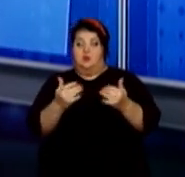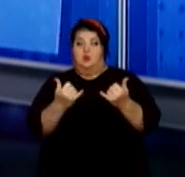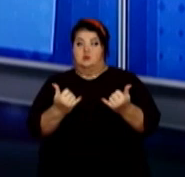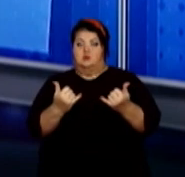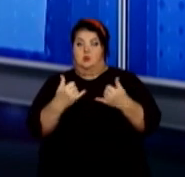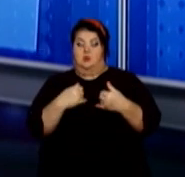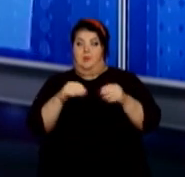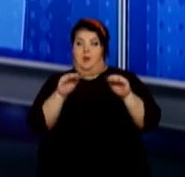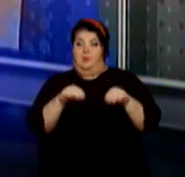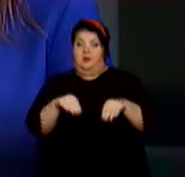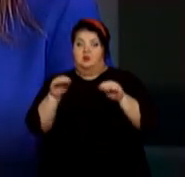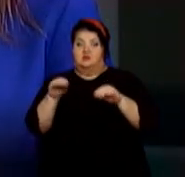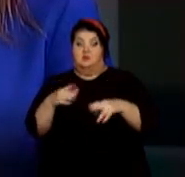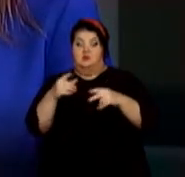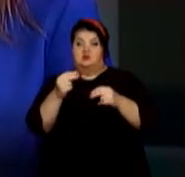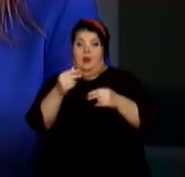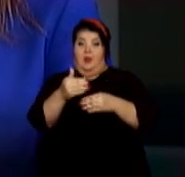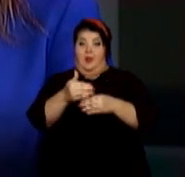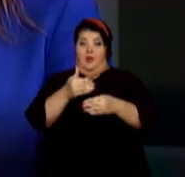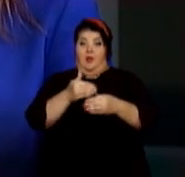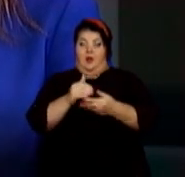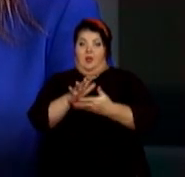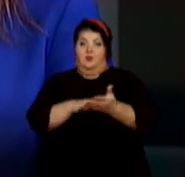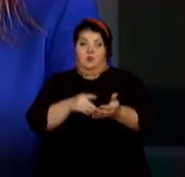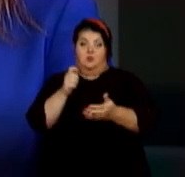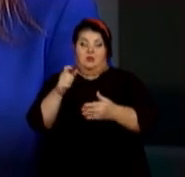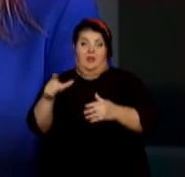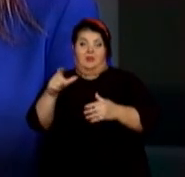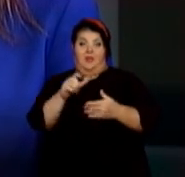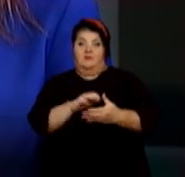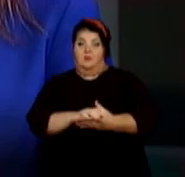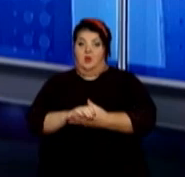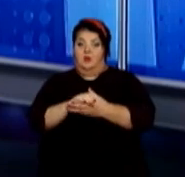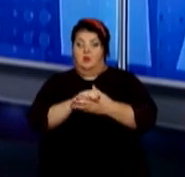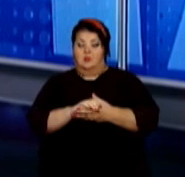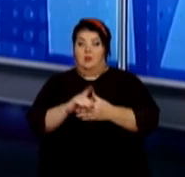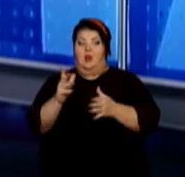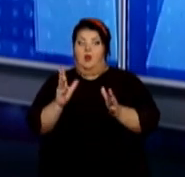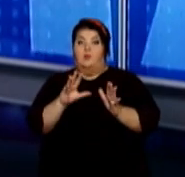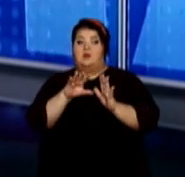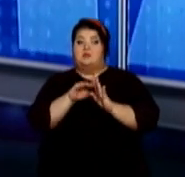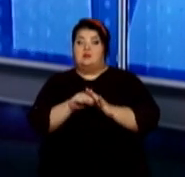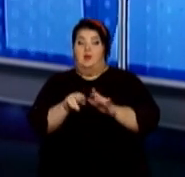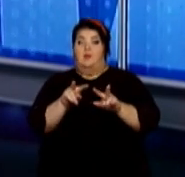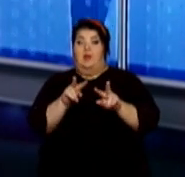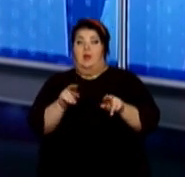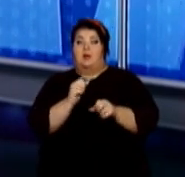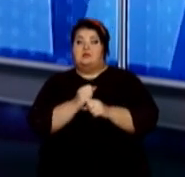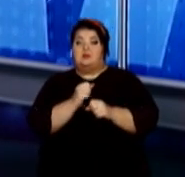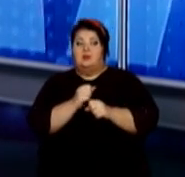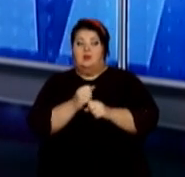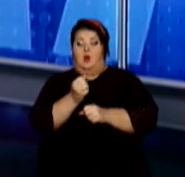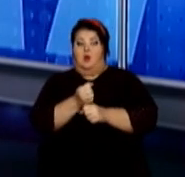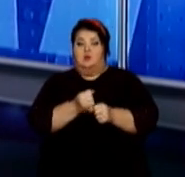ми пишемо ще грантову заявку на Європейську комісію, в рамках якої також закладаємо як дію